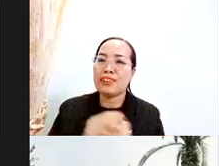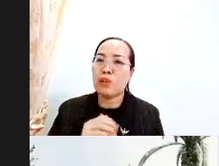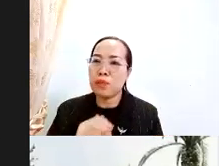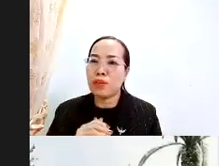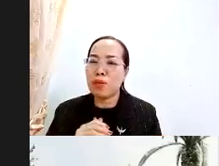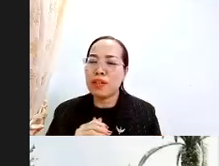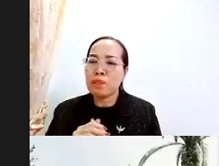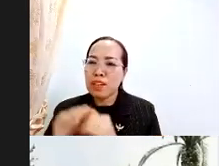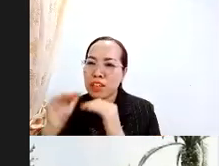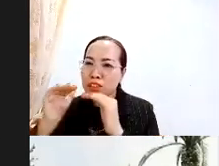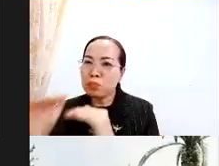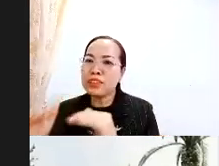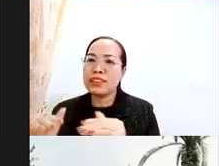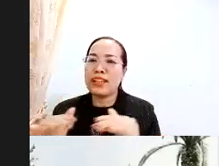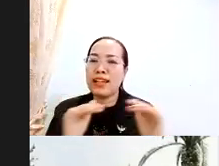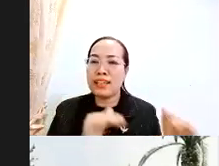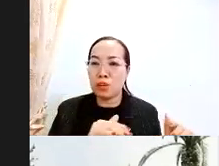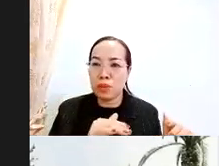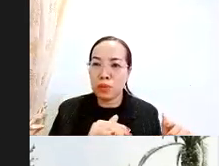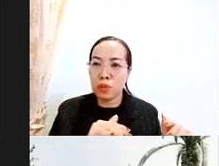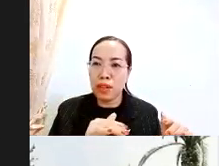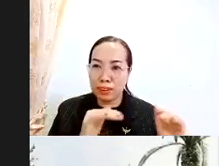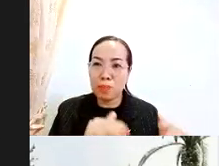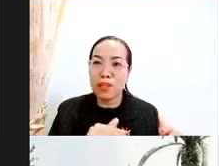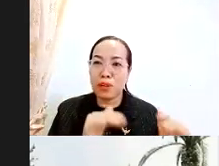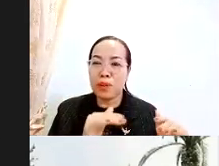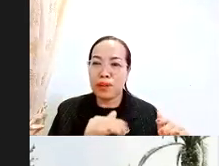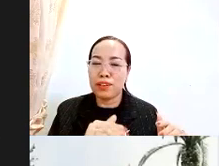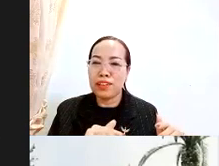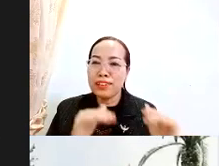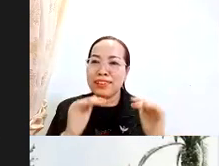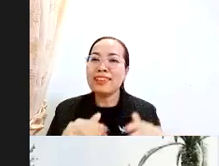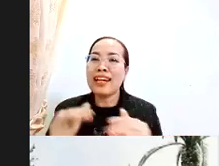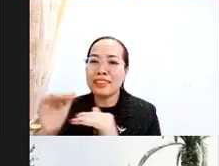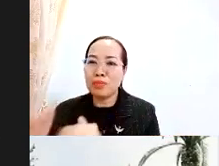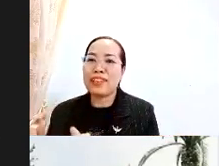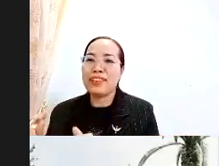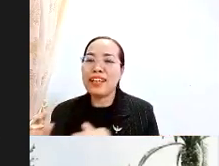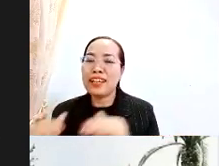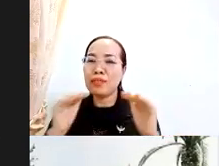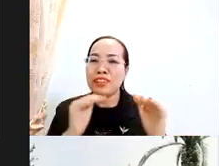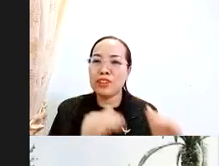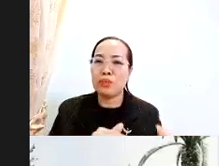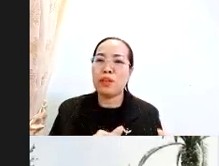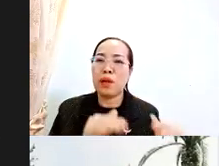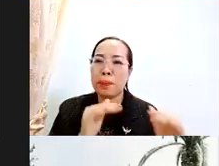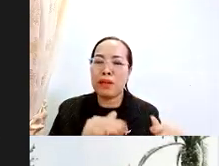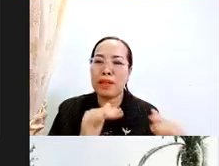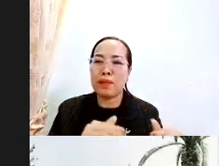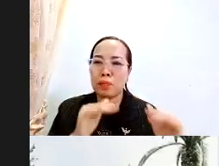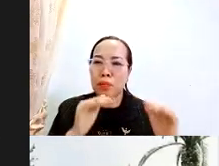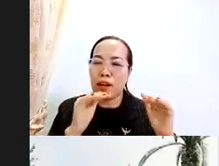à ha sau có phê bà tô mi nhóm chưa chạy lời ha sau có phê bà tô mi à tô mi mà rồi phê rồi chưa đã chỉ vụt hiện do chỉ vật